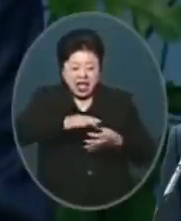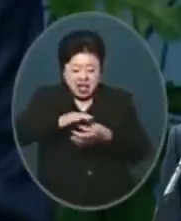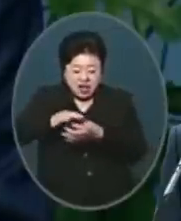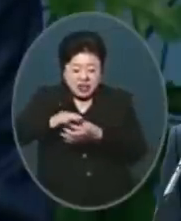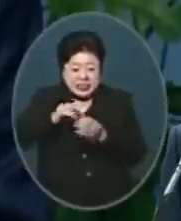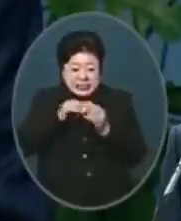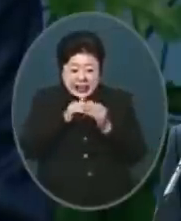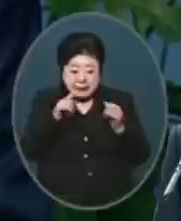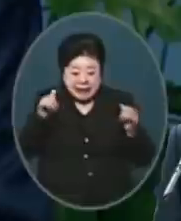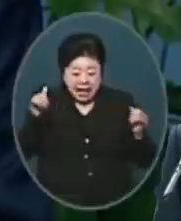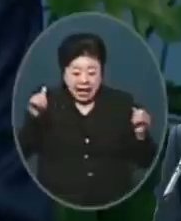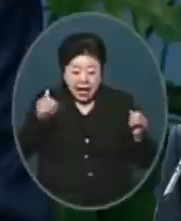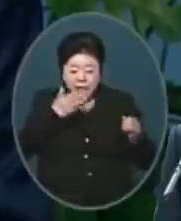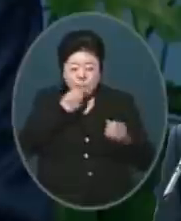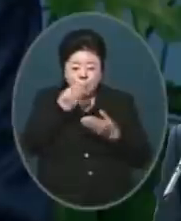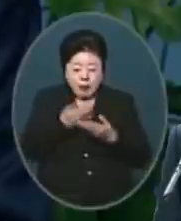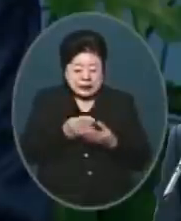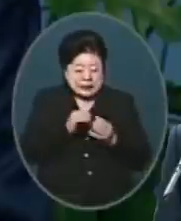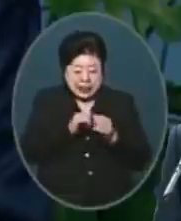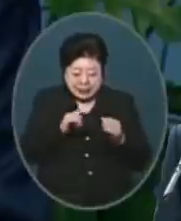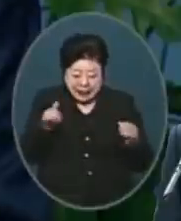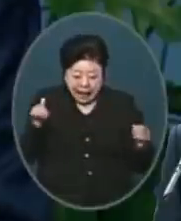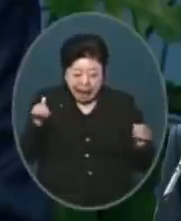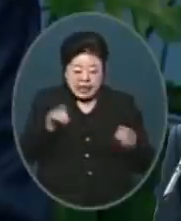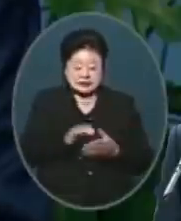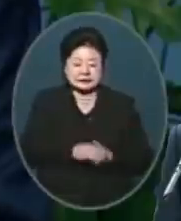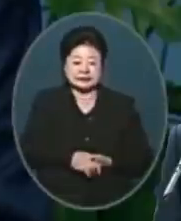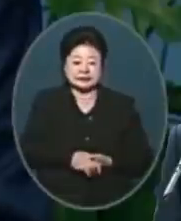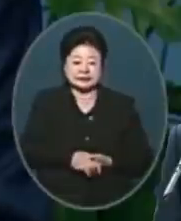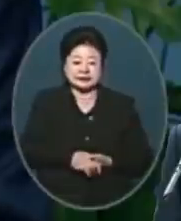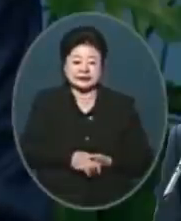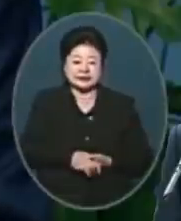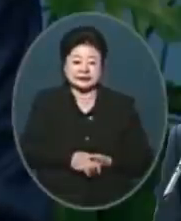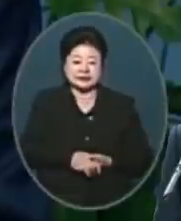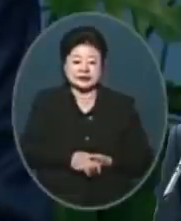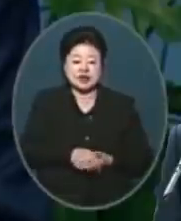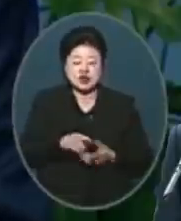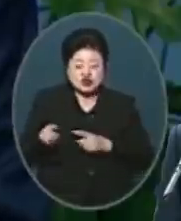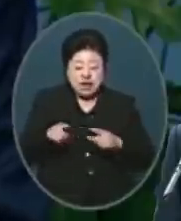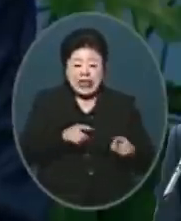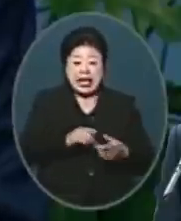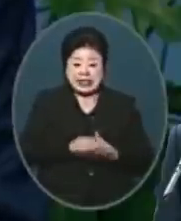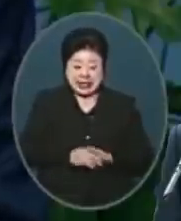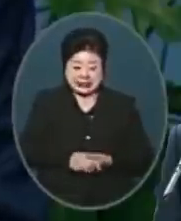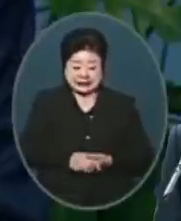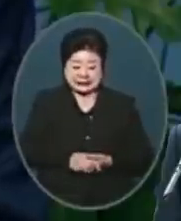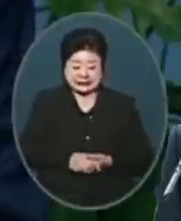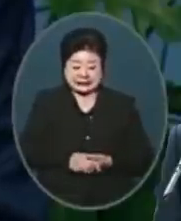사람이 복받은 사람이라는, 그것은 주장해야 되는 것입니다.